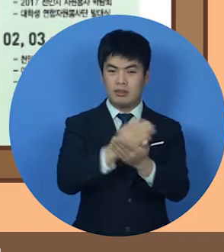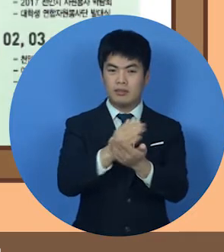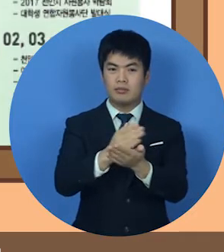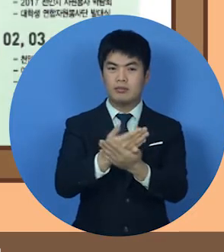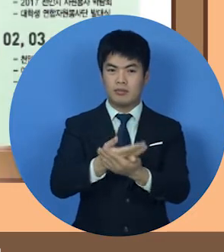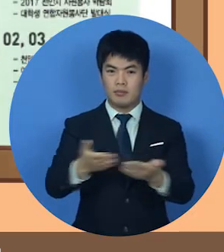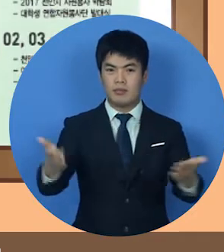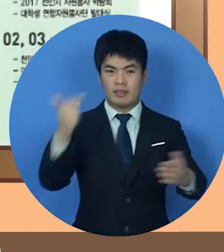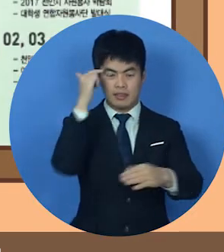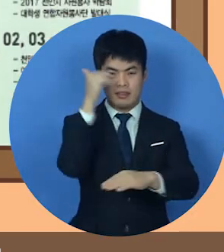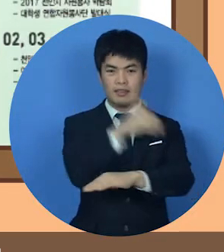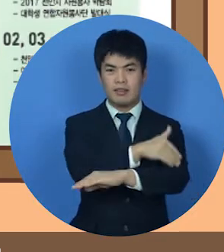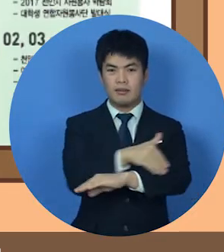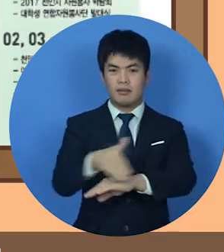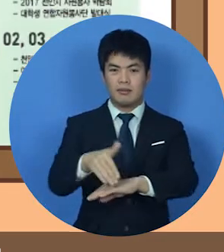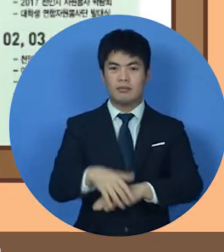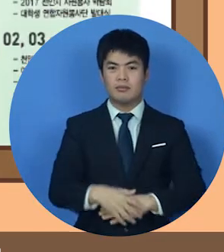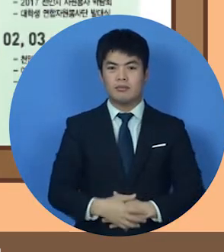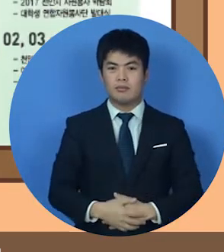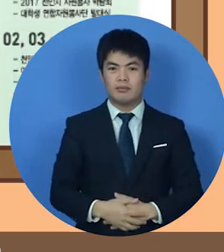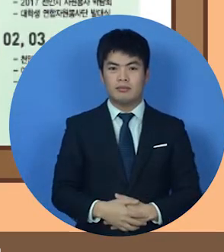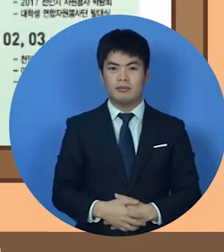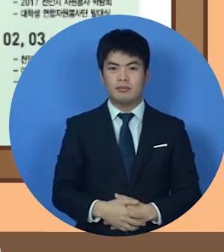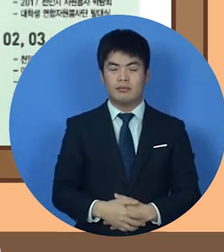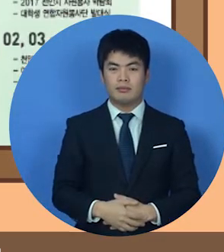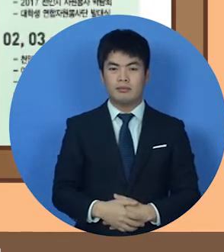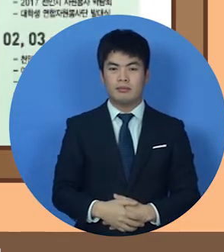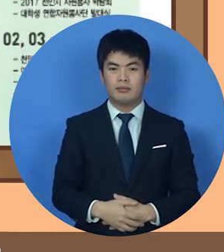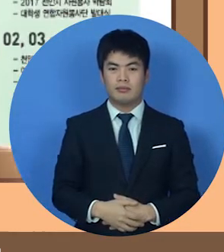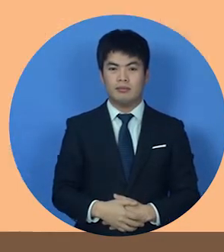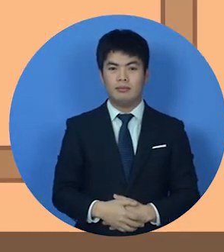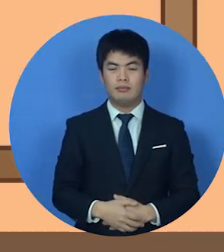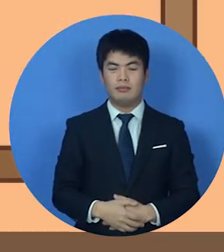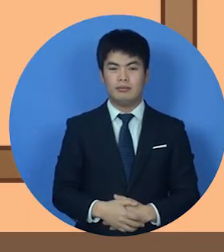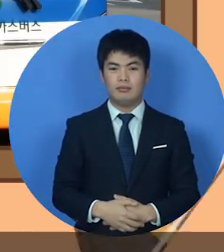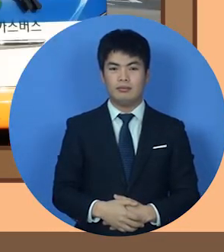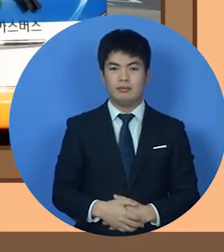배부될 계획이니 많은 관심 부탁드립니다.